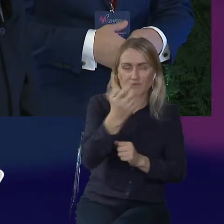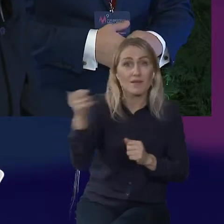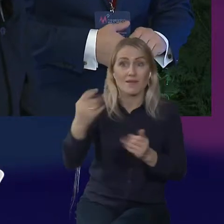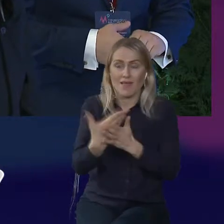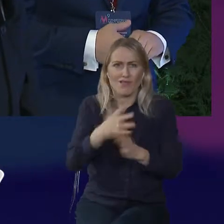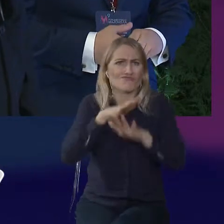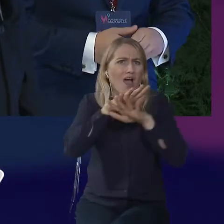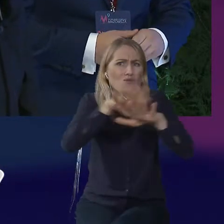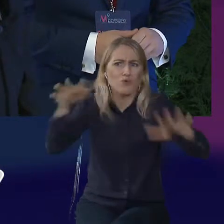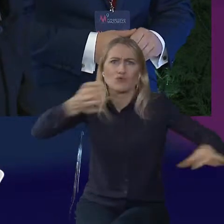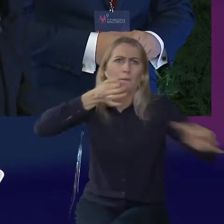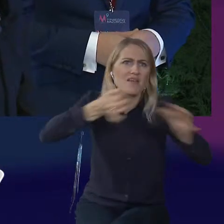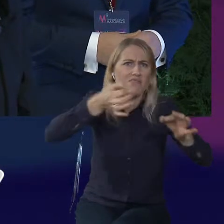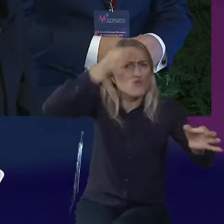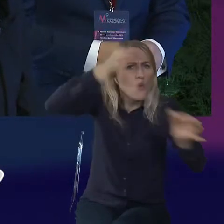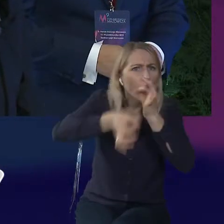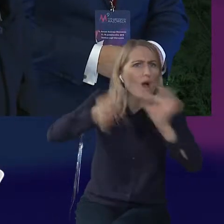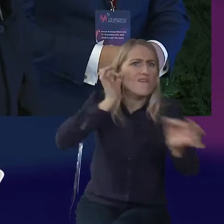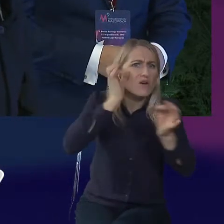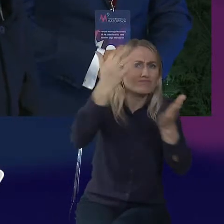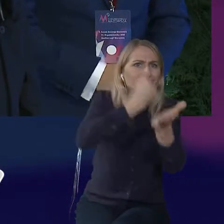ilości pytań, biorąc pod uwagę